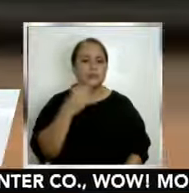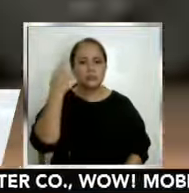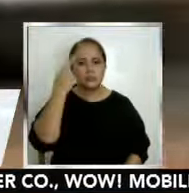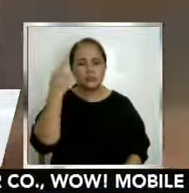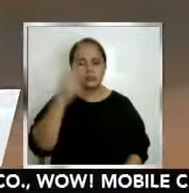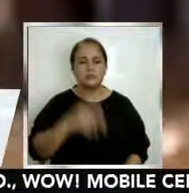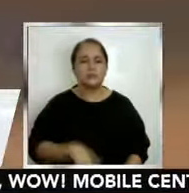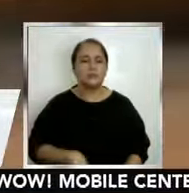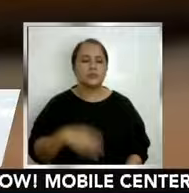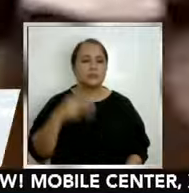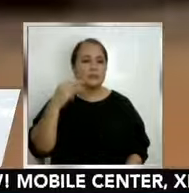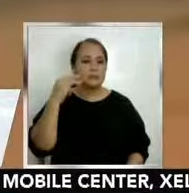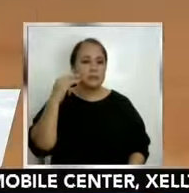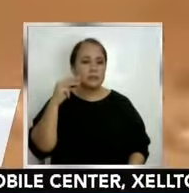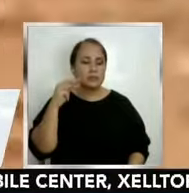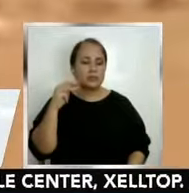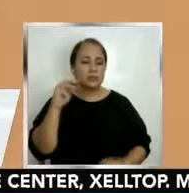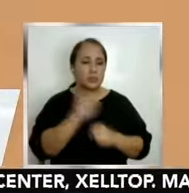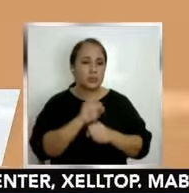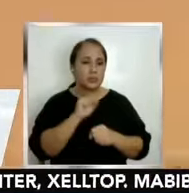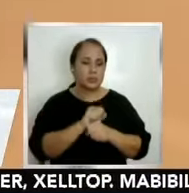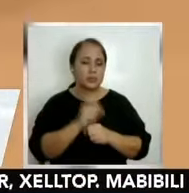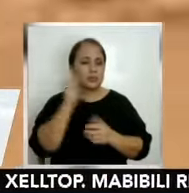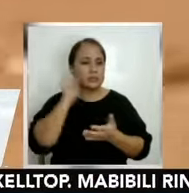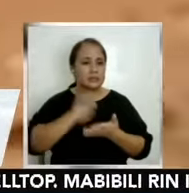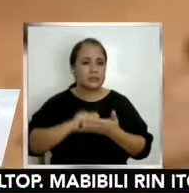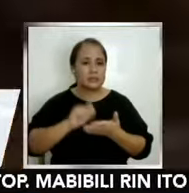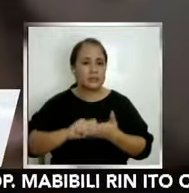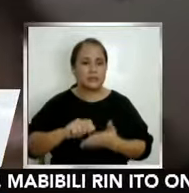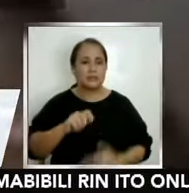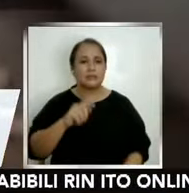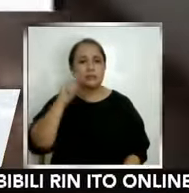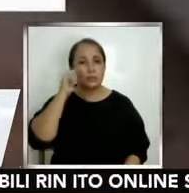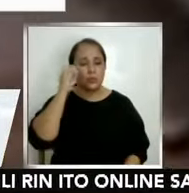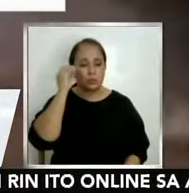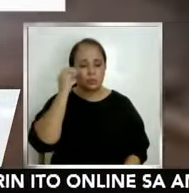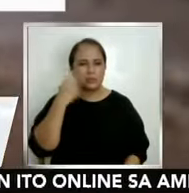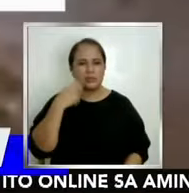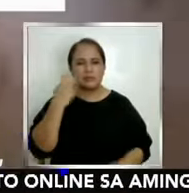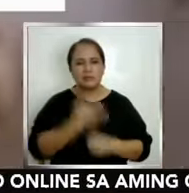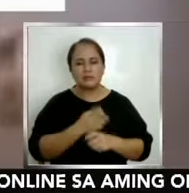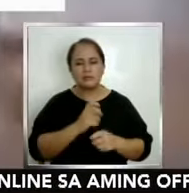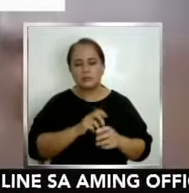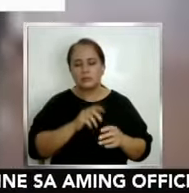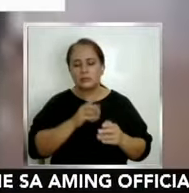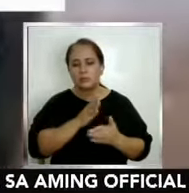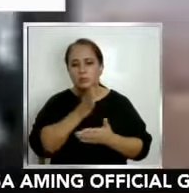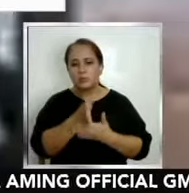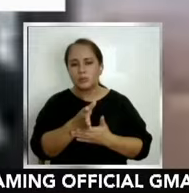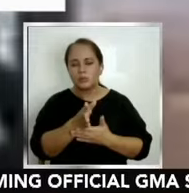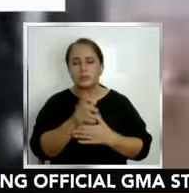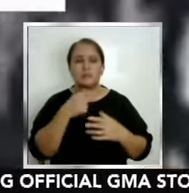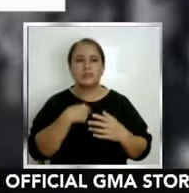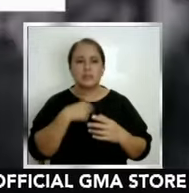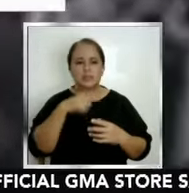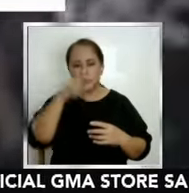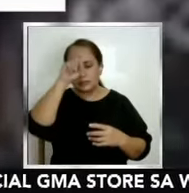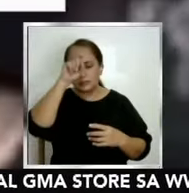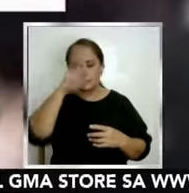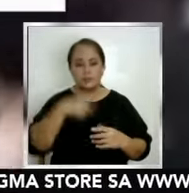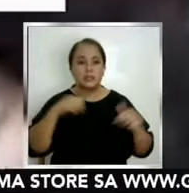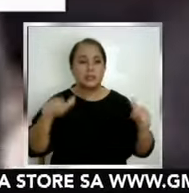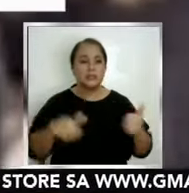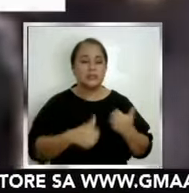Secretary Ople kung bakit natatagalan ang pagpasok ng mga Pinoy sa Egypt. Ito kasi yung challenge. Ang pwede lang tumawid ng